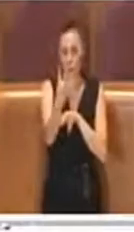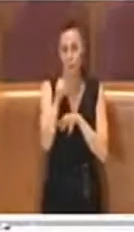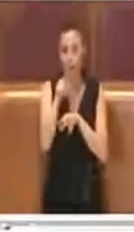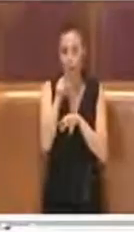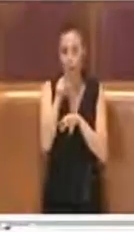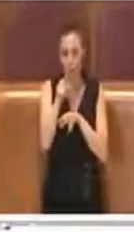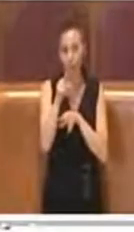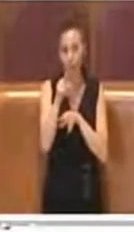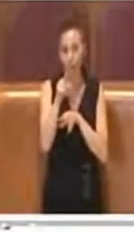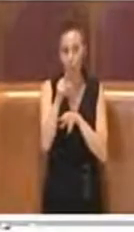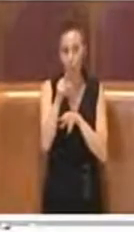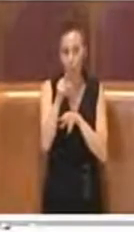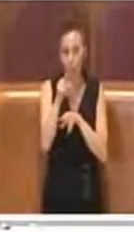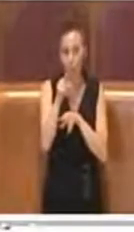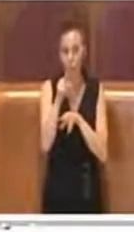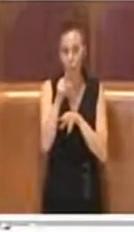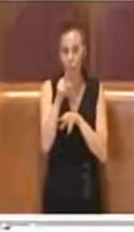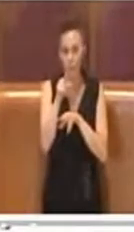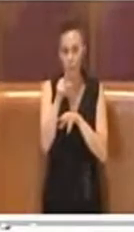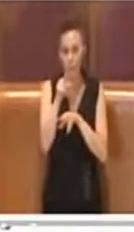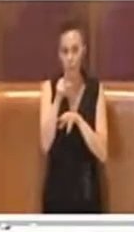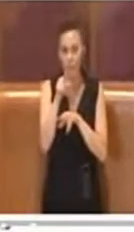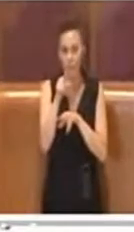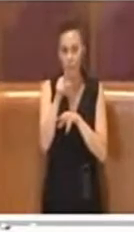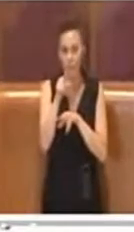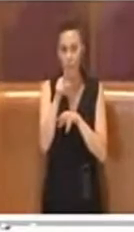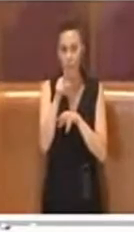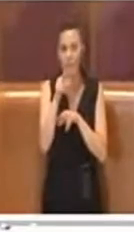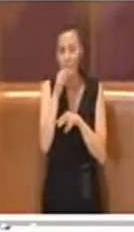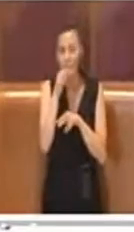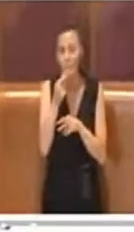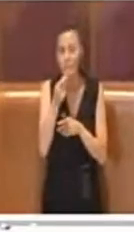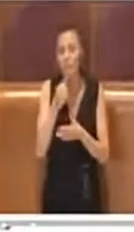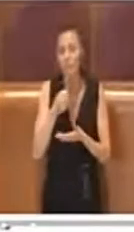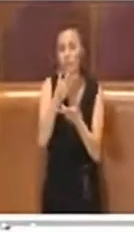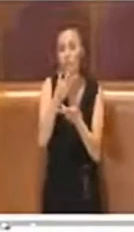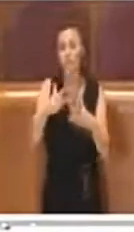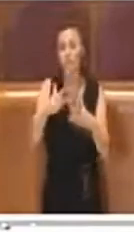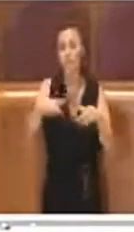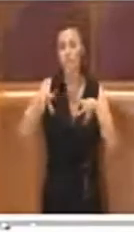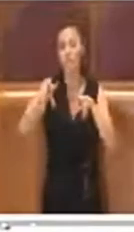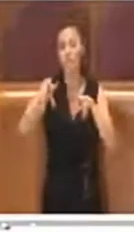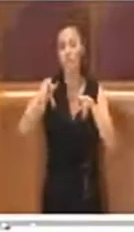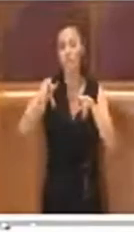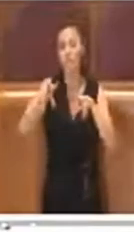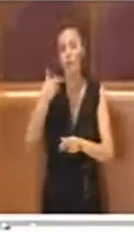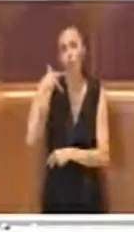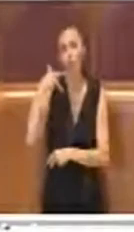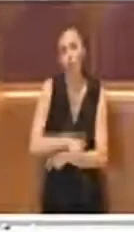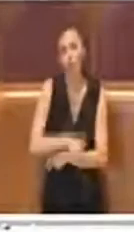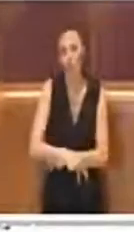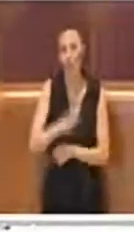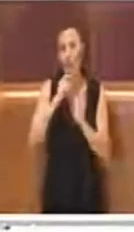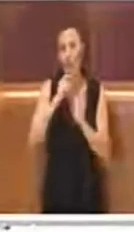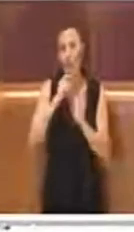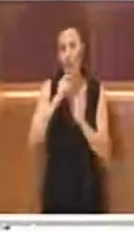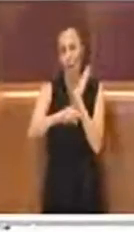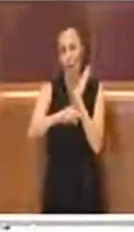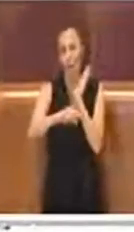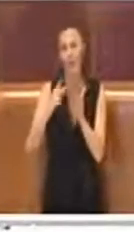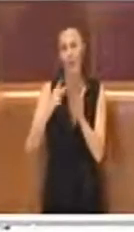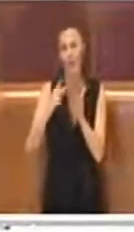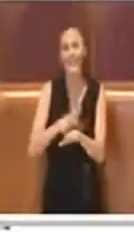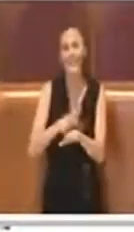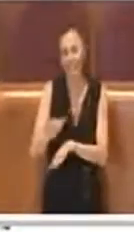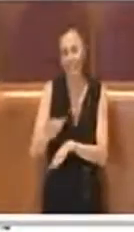vengono messi, rimessi nel sociale. E principalmente nella voce dell'assistenza ai minori, quindi